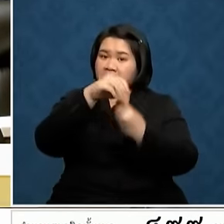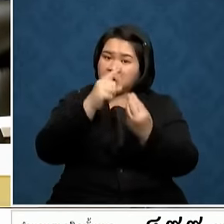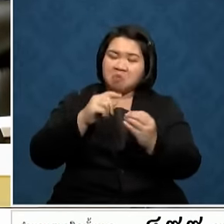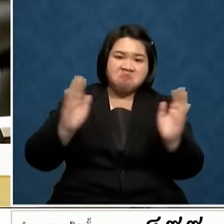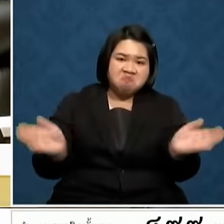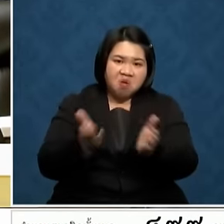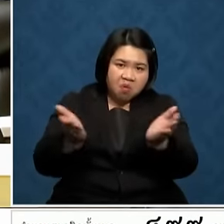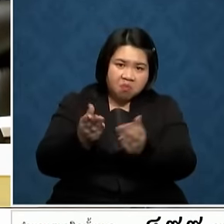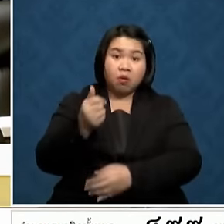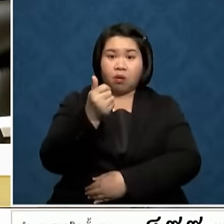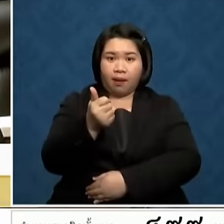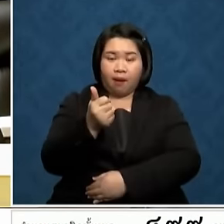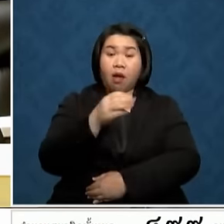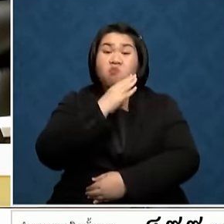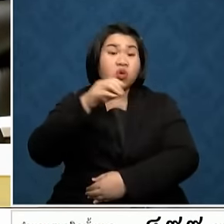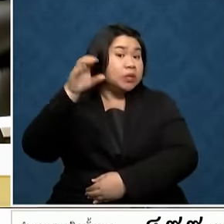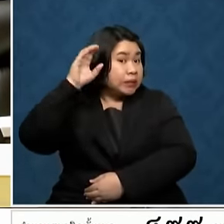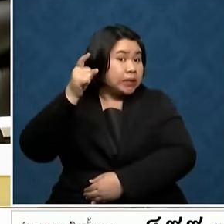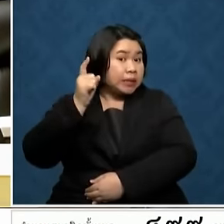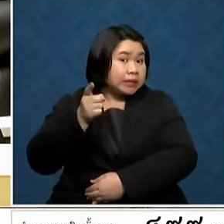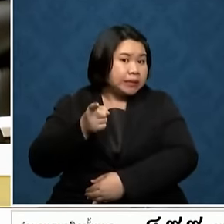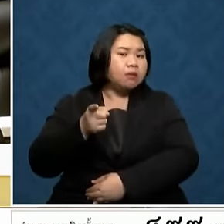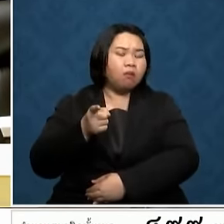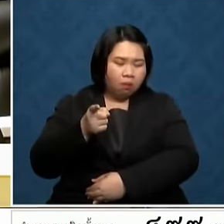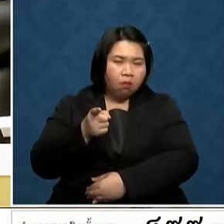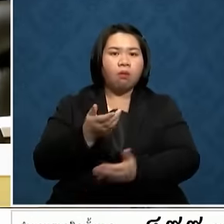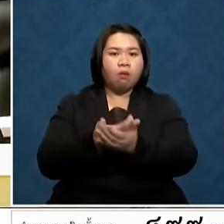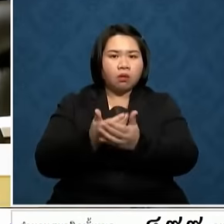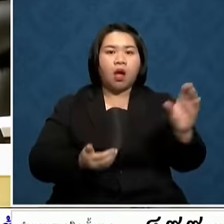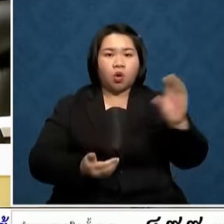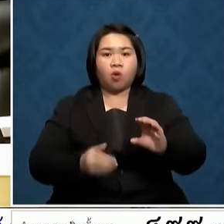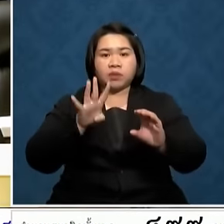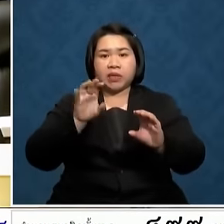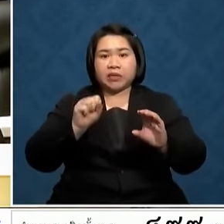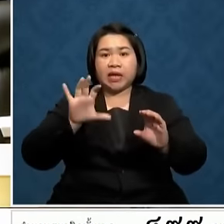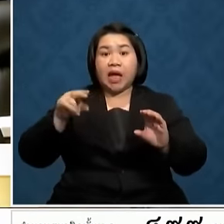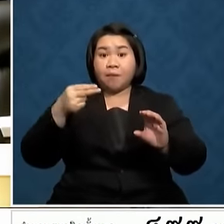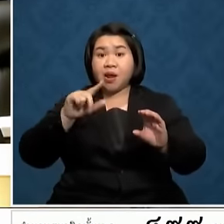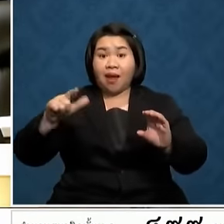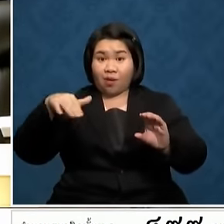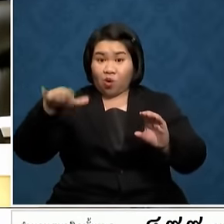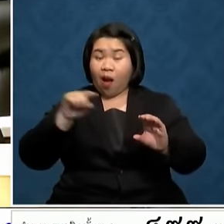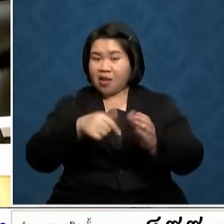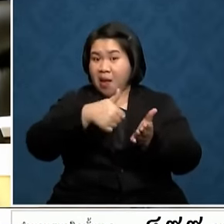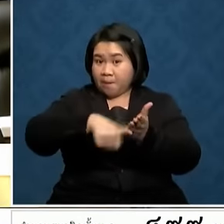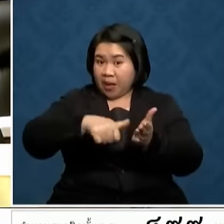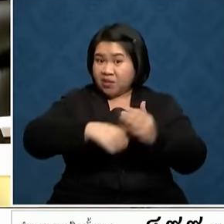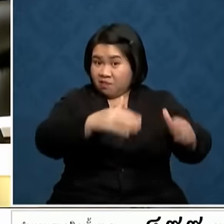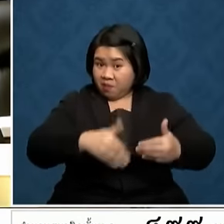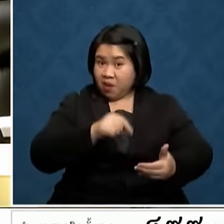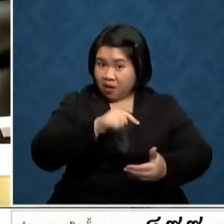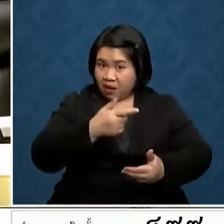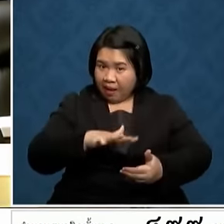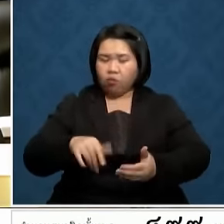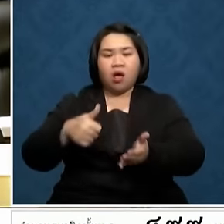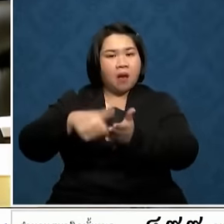ได้ถ้ฉนเชื่ดิๆวานยบายนี้จะเป็การใช้งบประมาณ 450 กวาล้aste ภาษีพน้ปชาชใวันนี้และจ